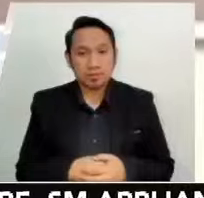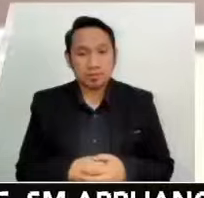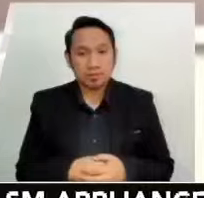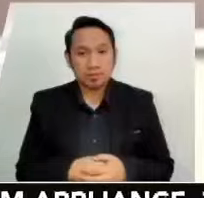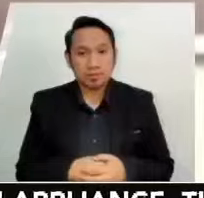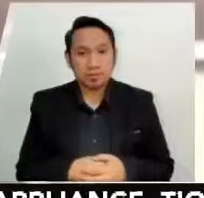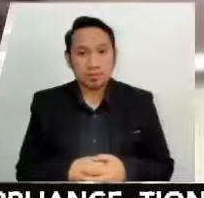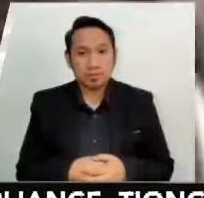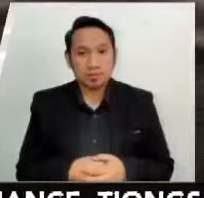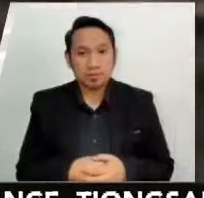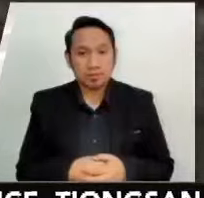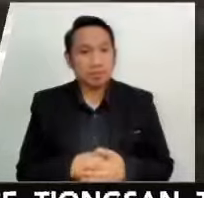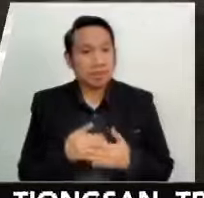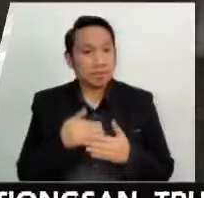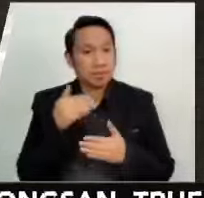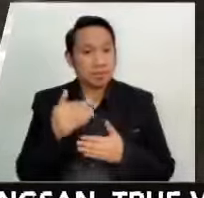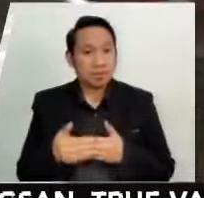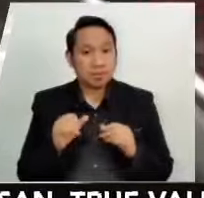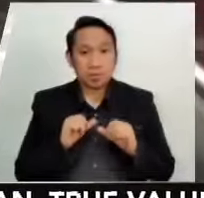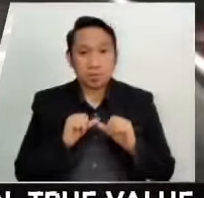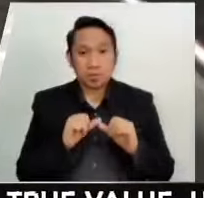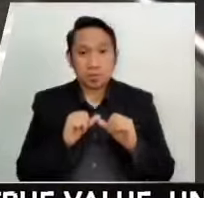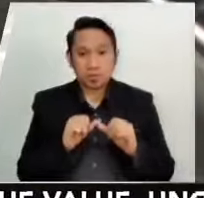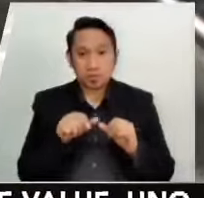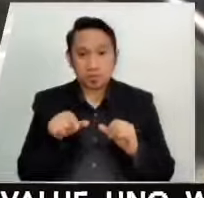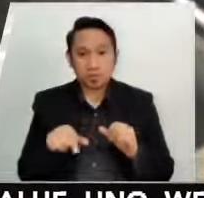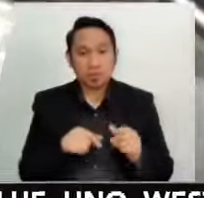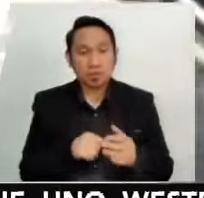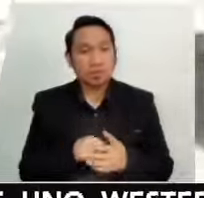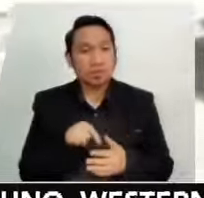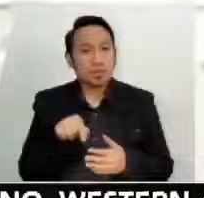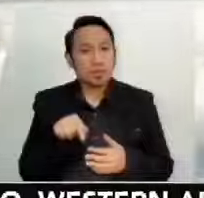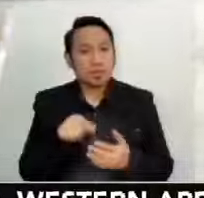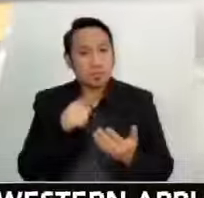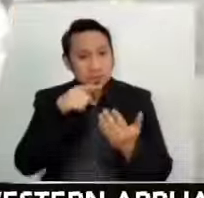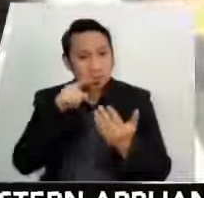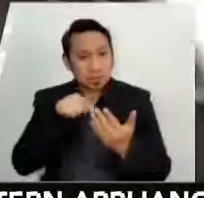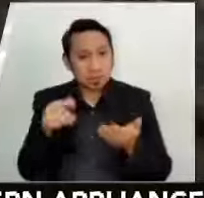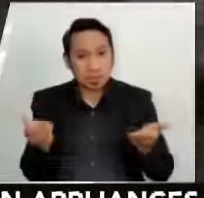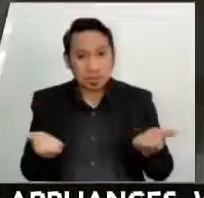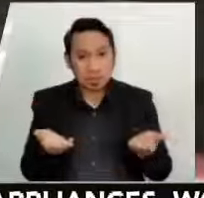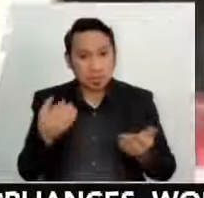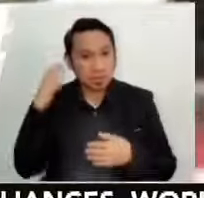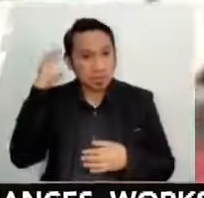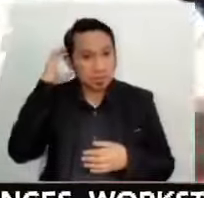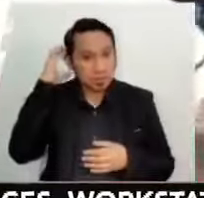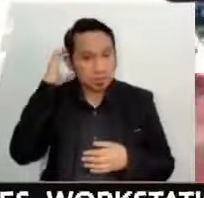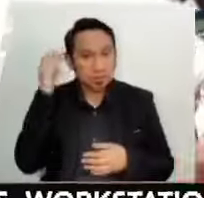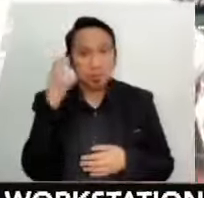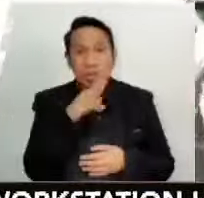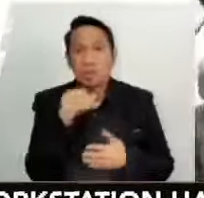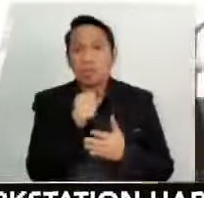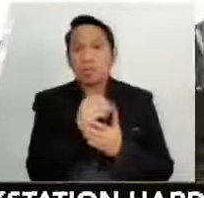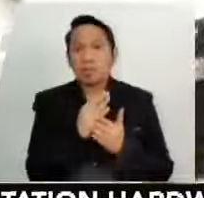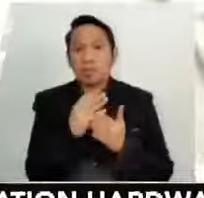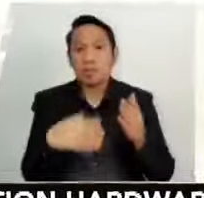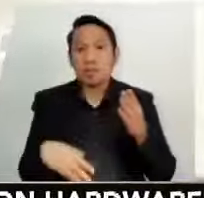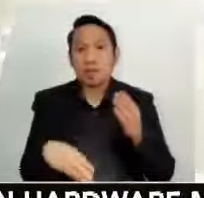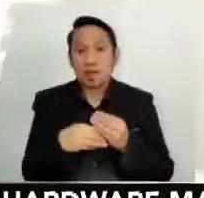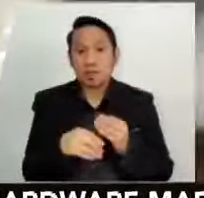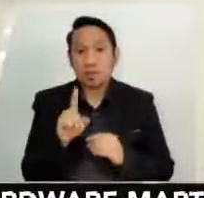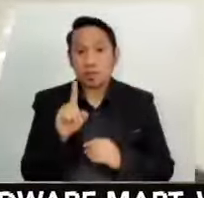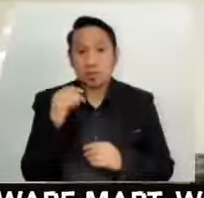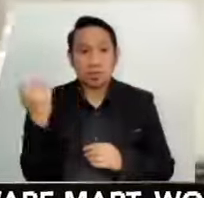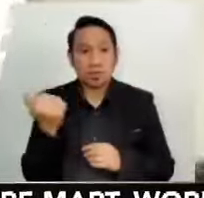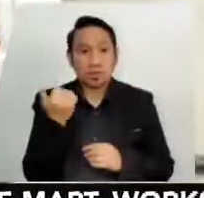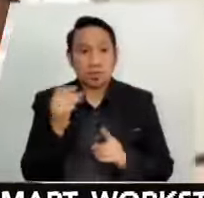Samantala, Iga, nagpapatuloy ngayon yung operasyon ng SAIC. Dito po yan sa Main Avenue sa Cubao. At meron pa po nadagdag dyan na isang ambulansya ng barangay na pauwi